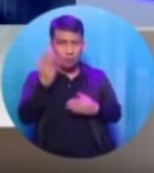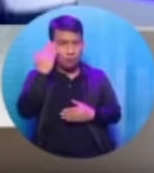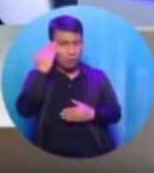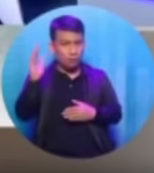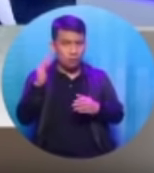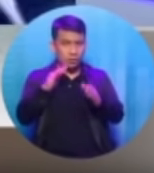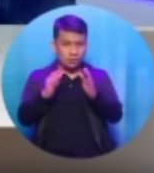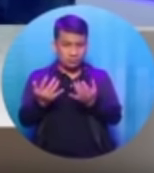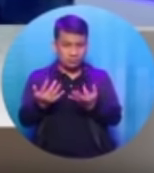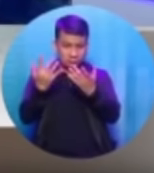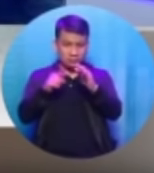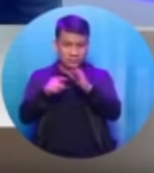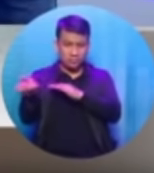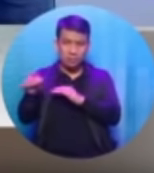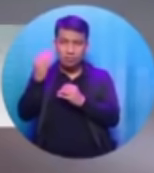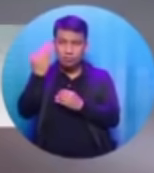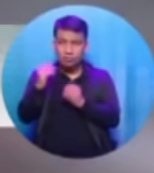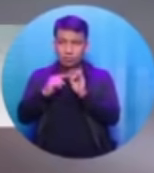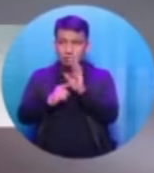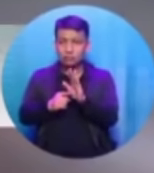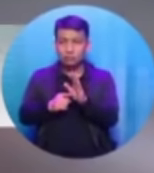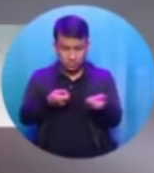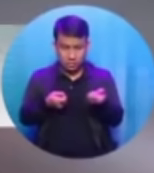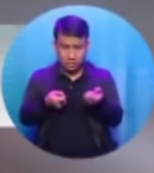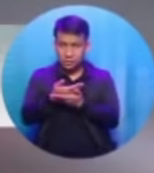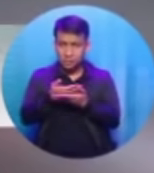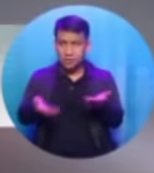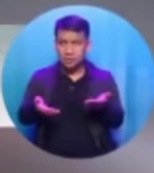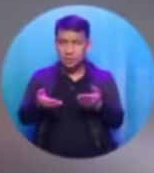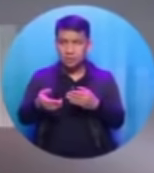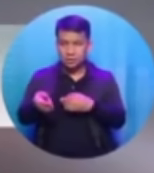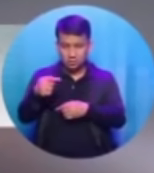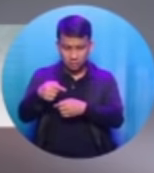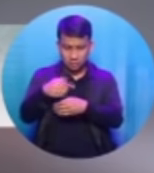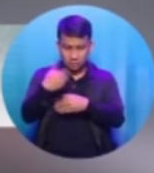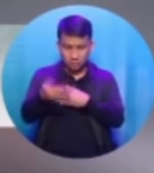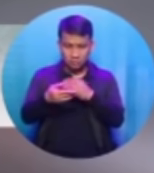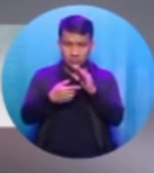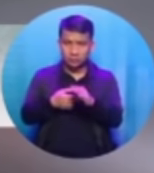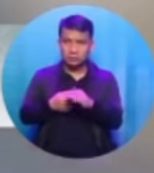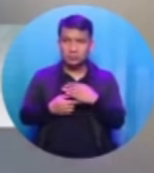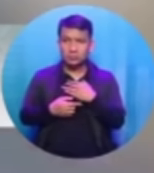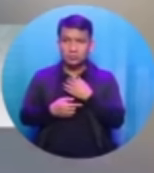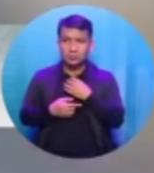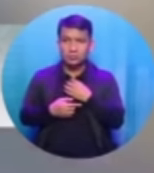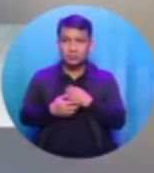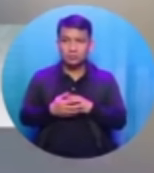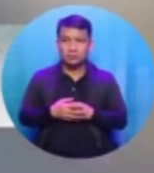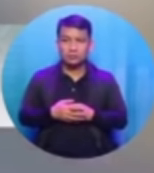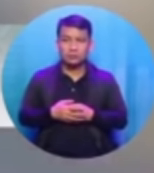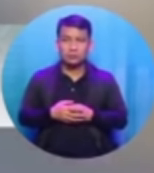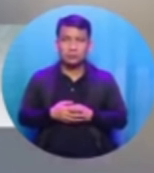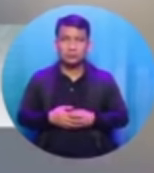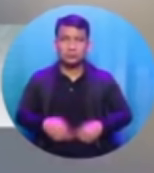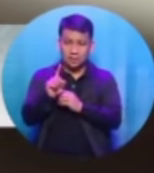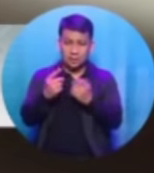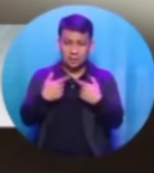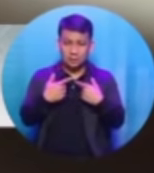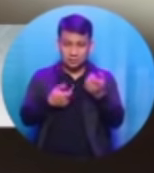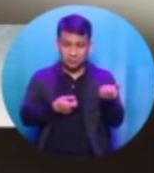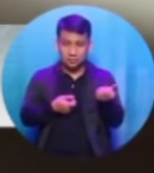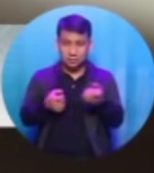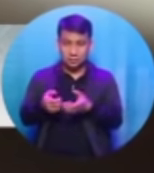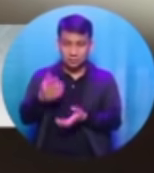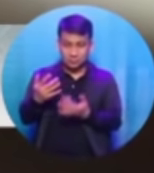kanyo walang fire exit at wala po mga fire extinguishers. Bukod pa dyan, safe na kaysa... Pero fire extinguisher po, sir. May